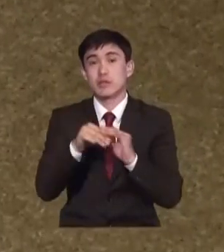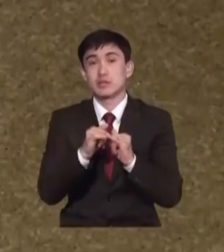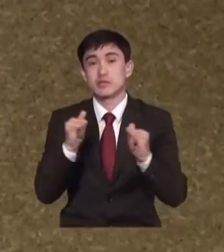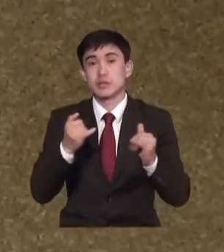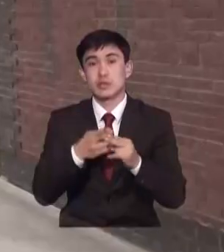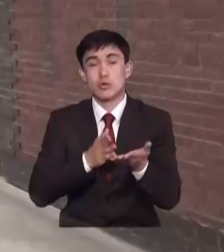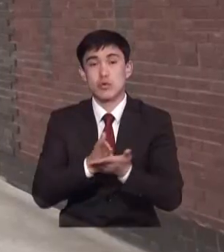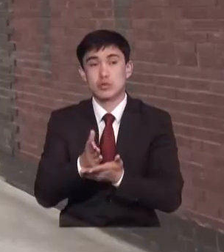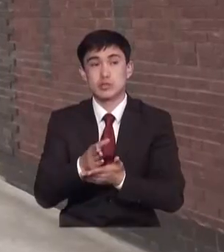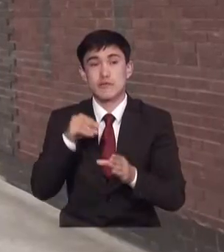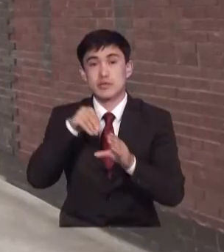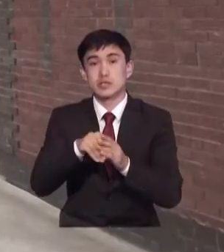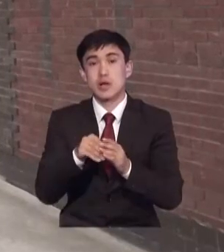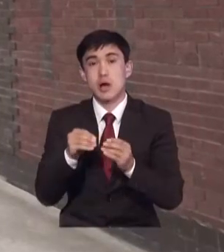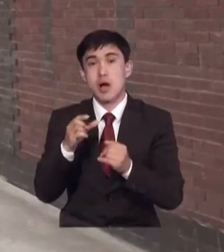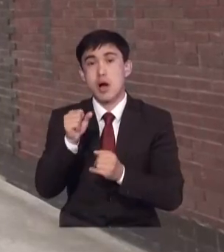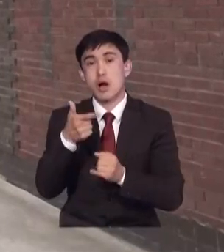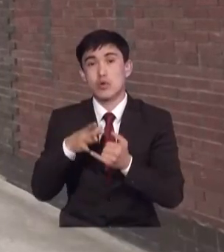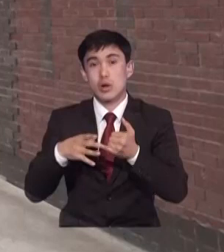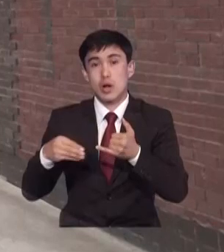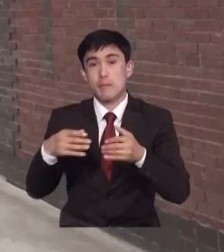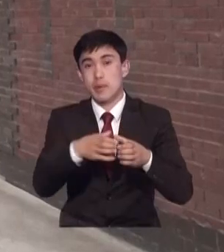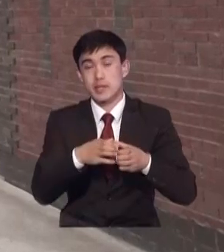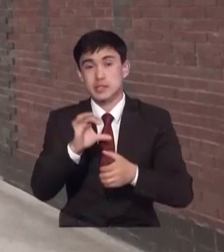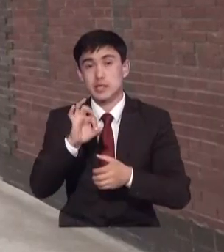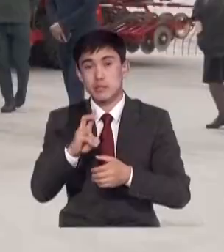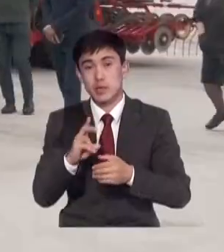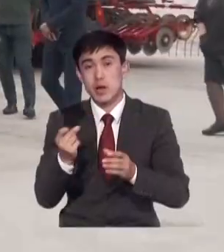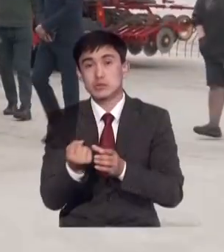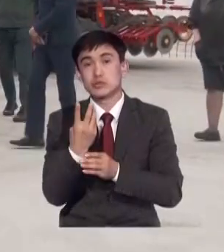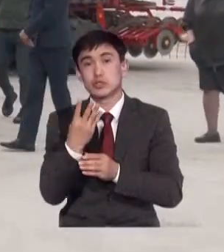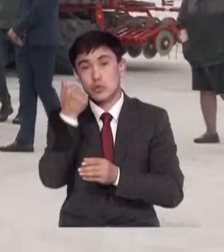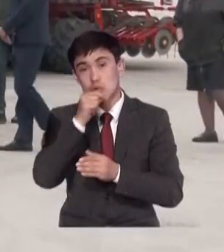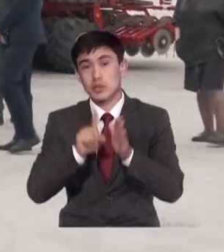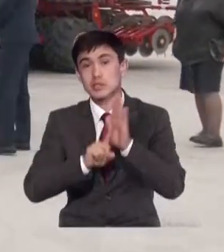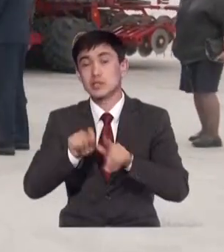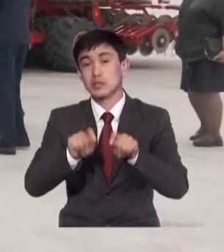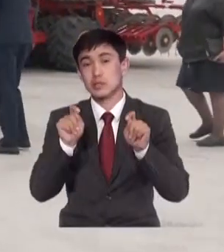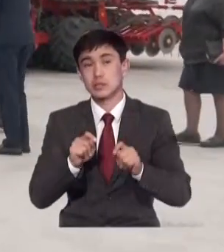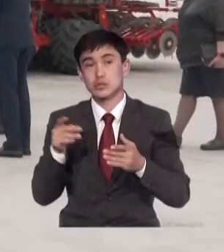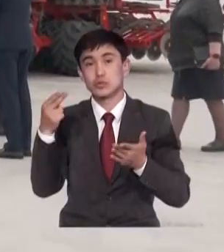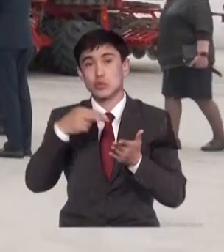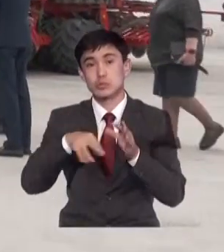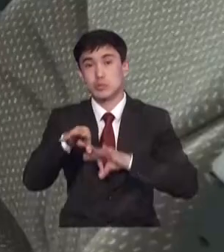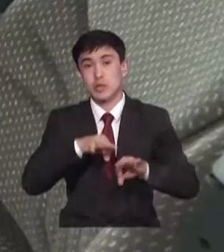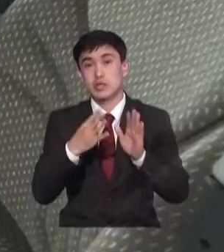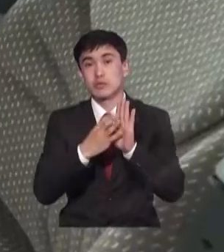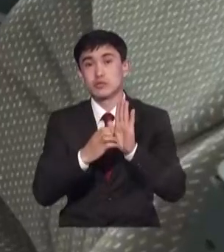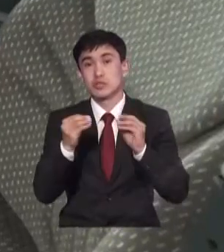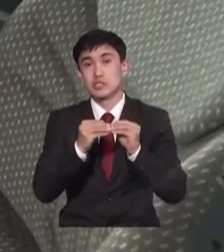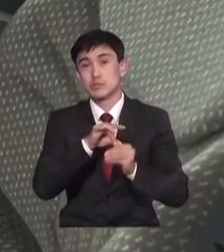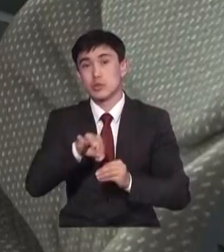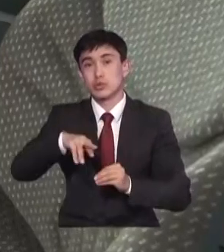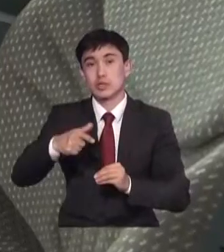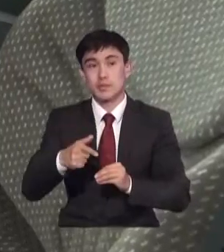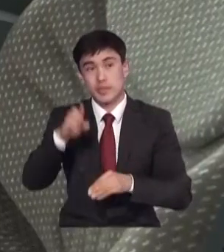развитие этой отрасли внесла агрокомпания «Сайранбек». Оно было основано 4 года назад. Стоимость проекта – 910 миллионов